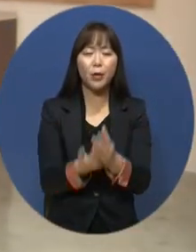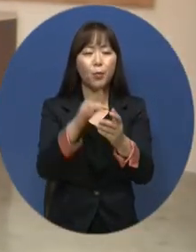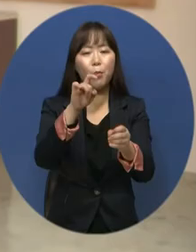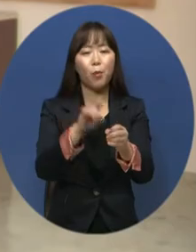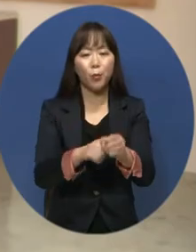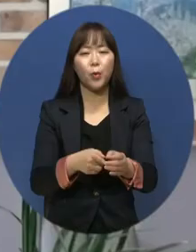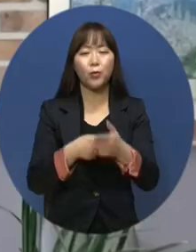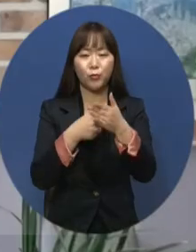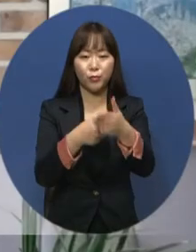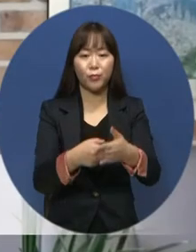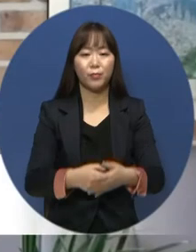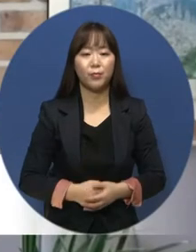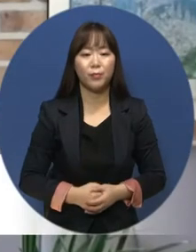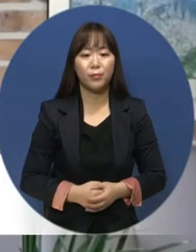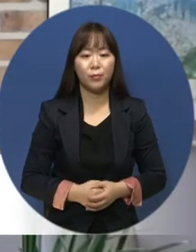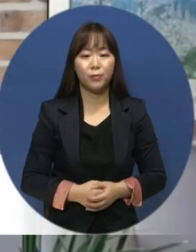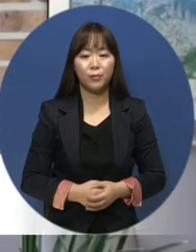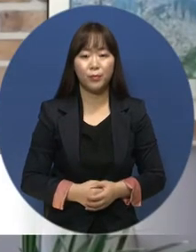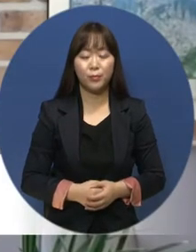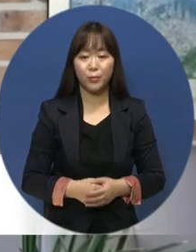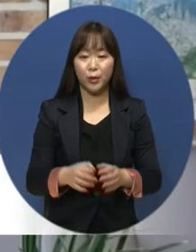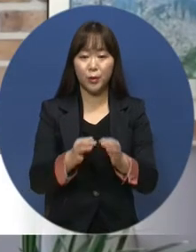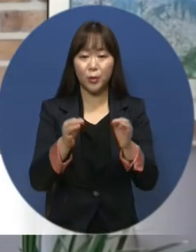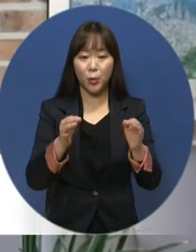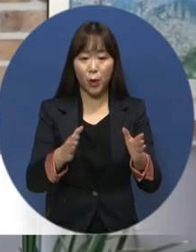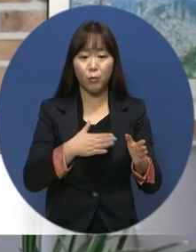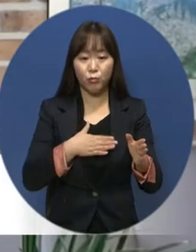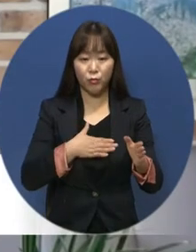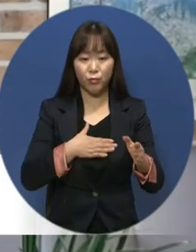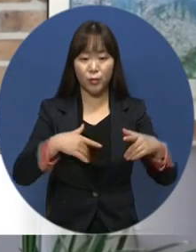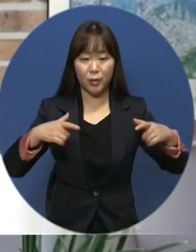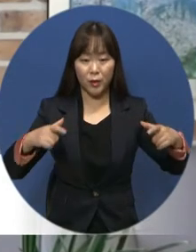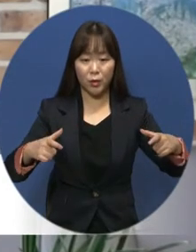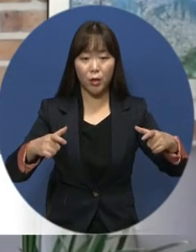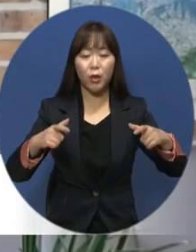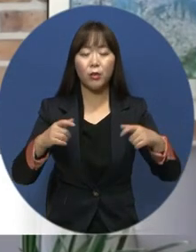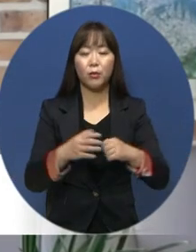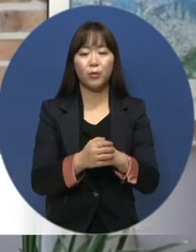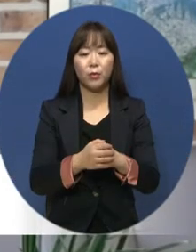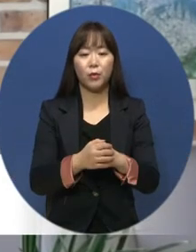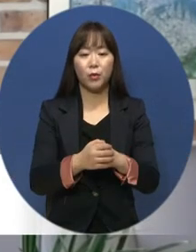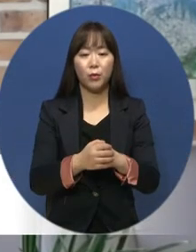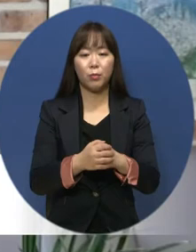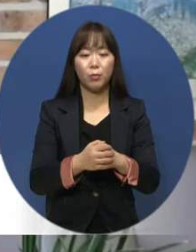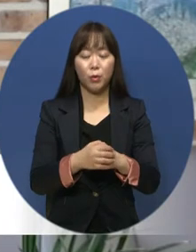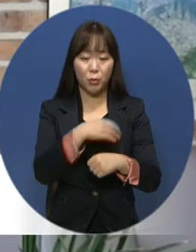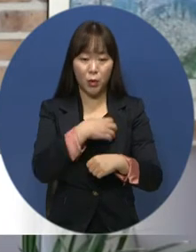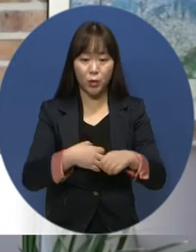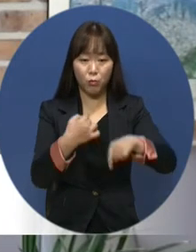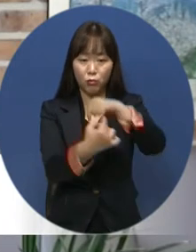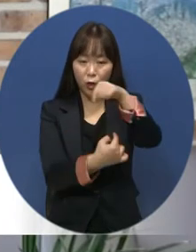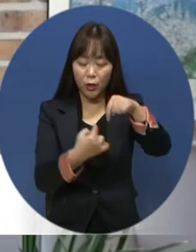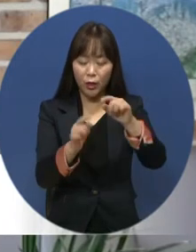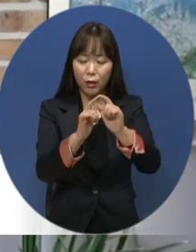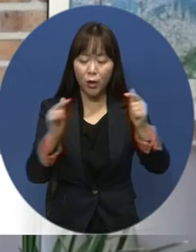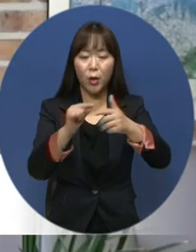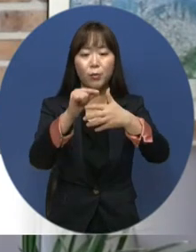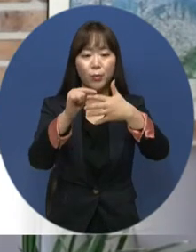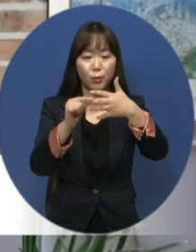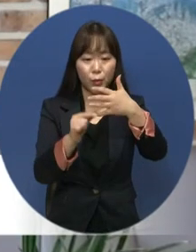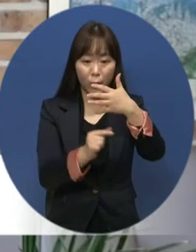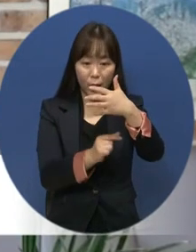됐습니다 그동안 저희 장 숲 에서는 주민자치센터에서 운영하는 각종